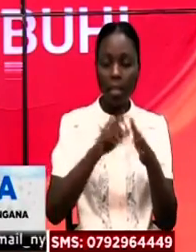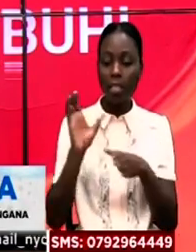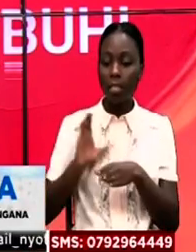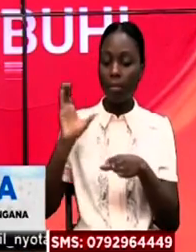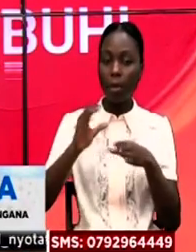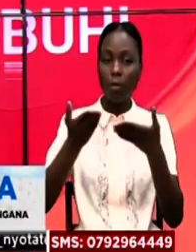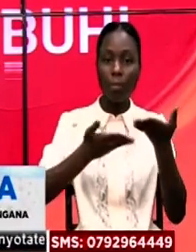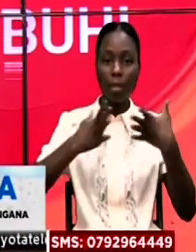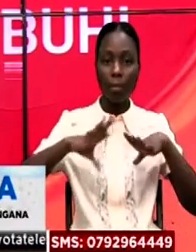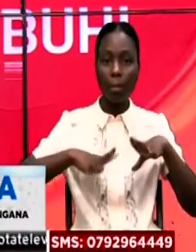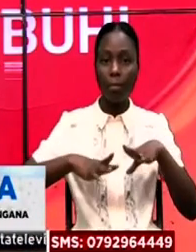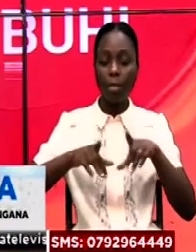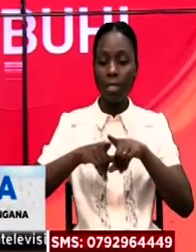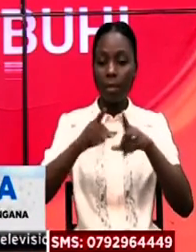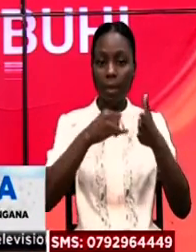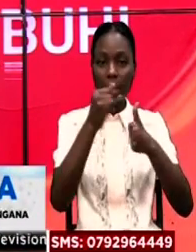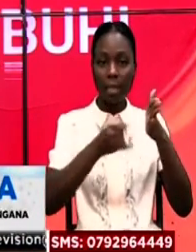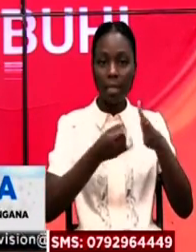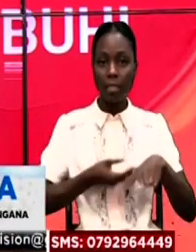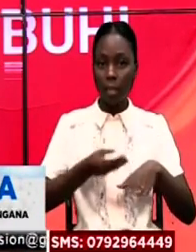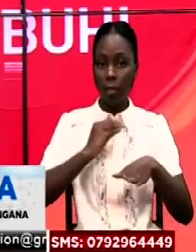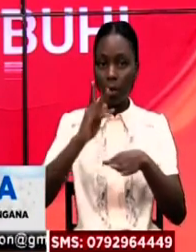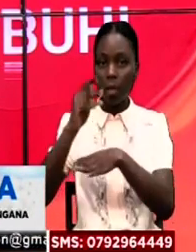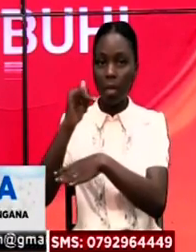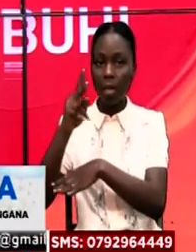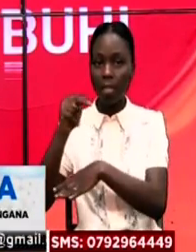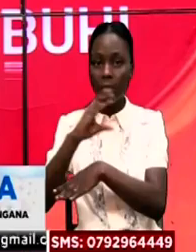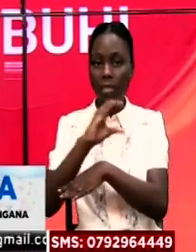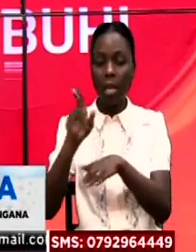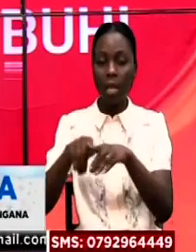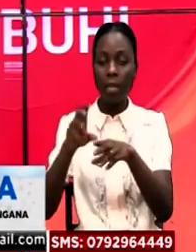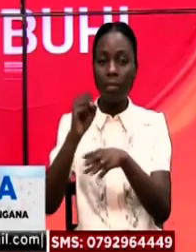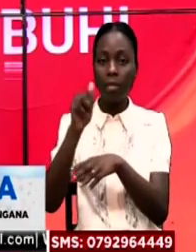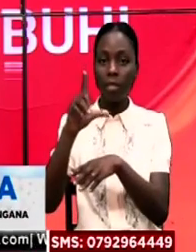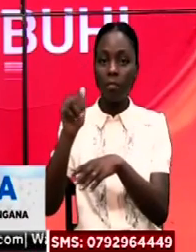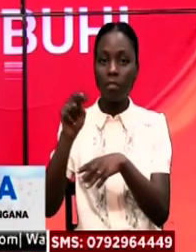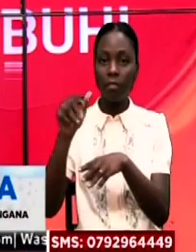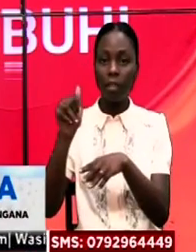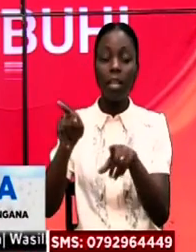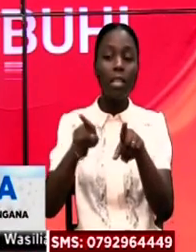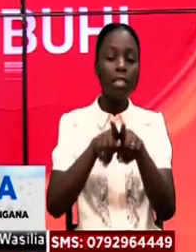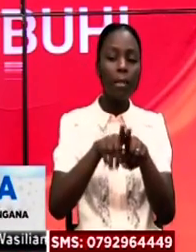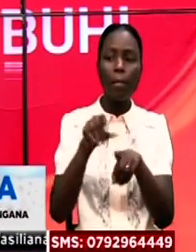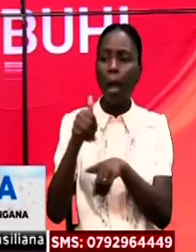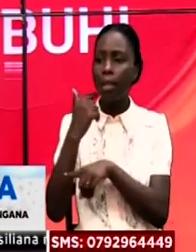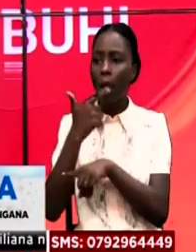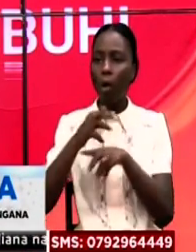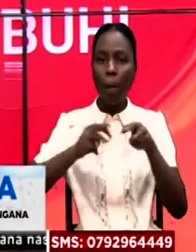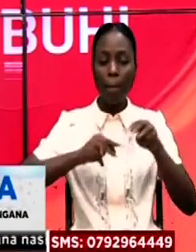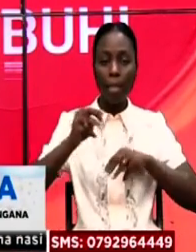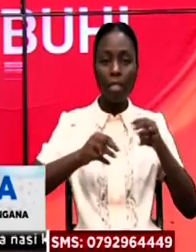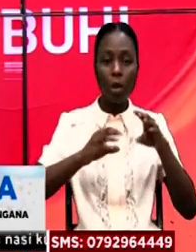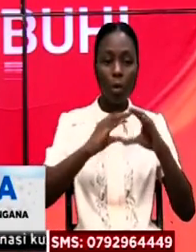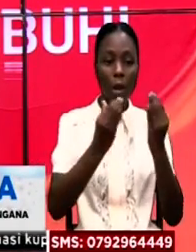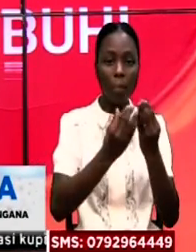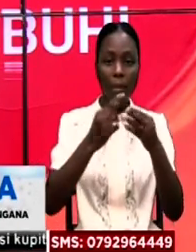mungano wafanya biyashara na wamiliki wa viwanda KNCCI, county ya busia Sylvanas Abuga na mkugenzi wa kampuni